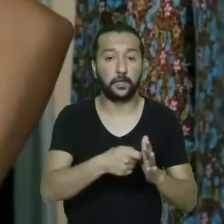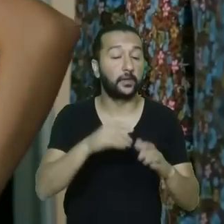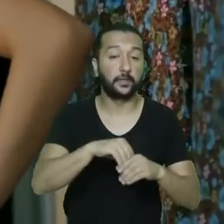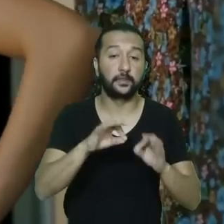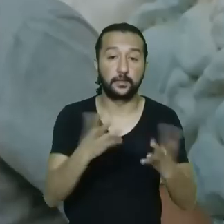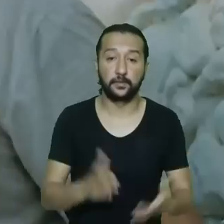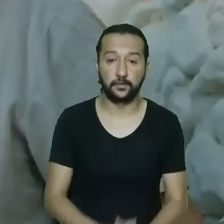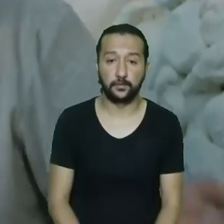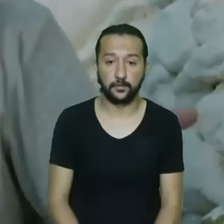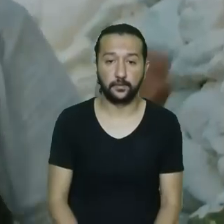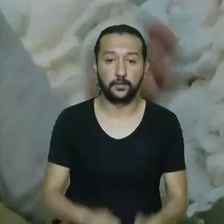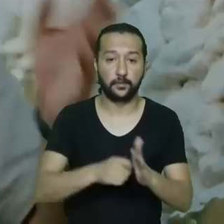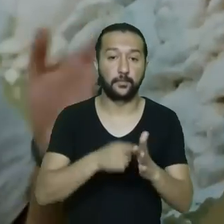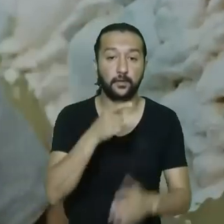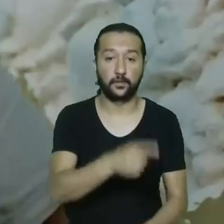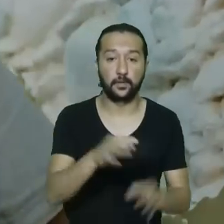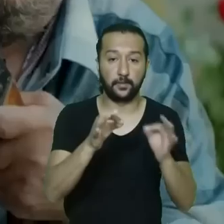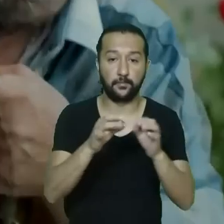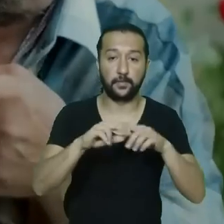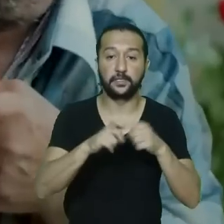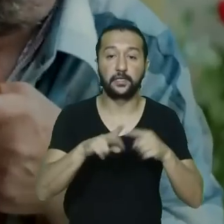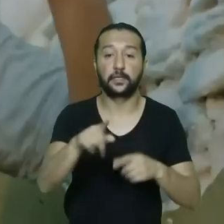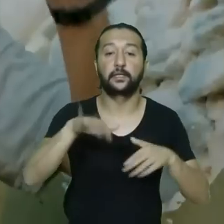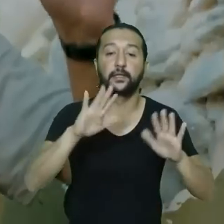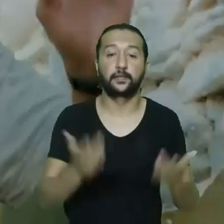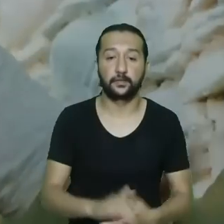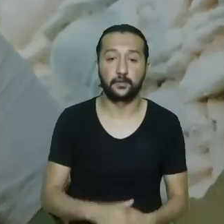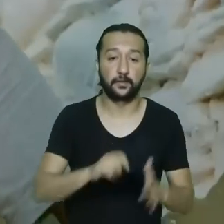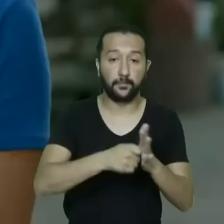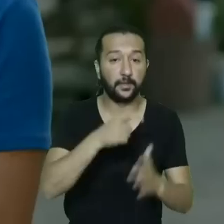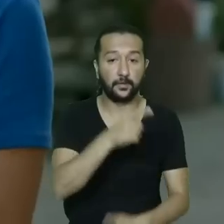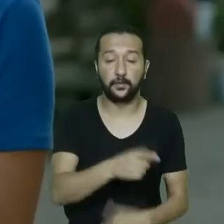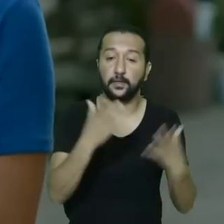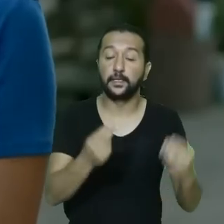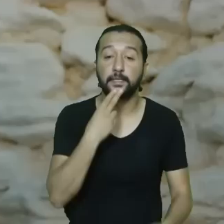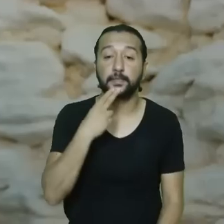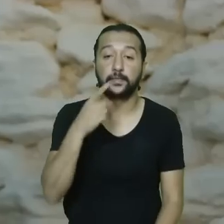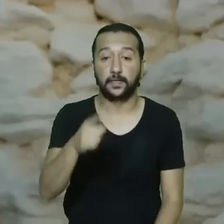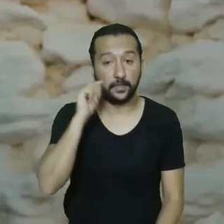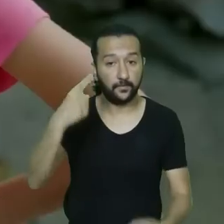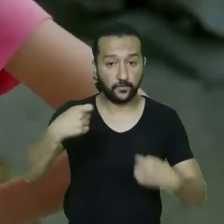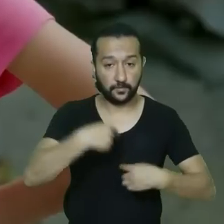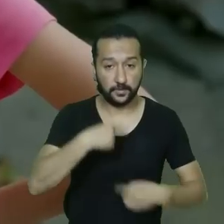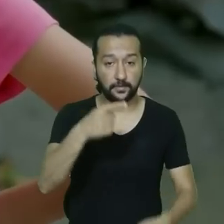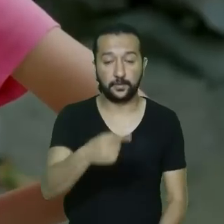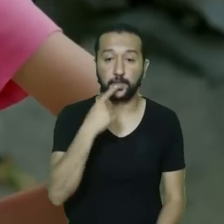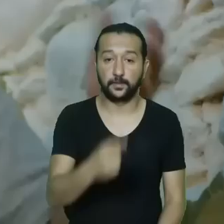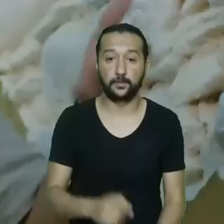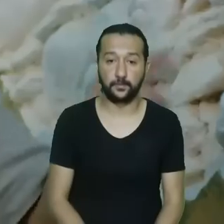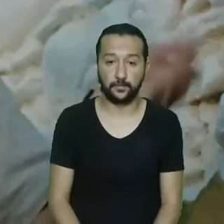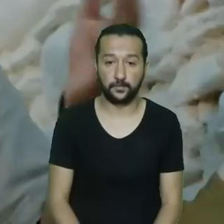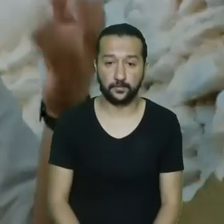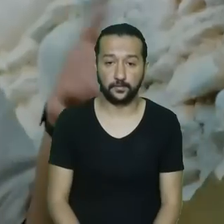Parol ne? Eller belde omuz silkelediler. Başak baba. Değil. Parol şey, ne göz parola vuracak adam ben ha. Parol şey,